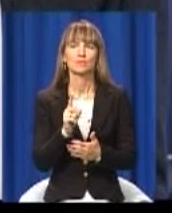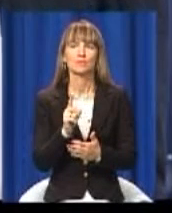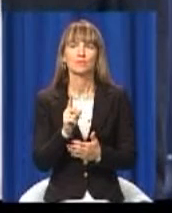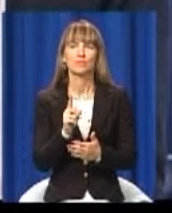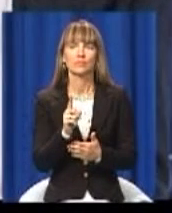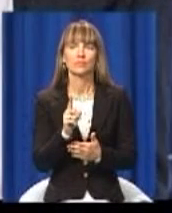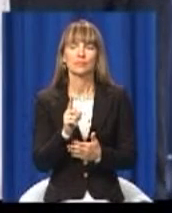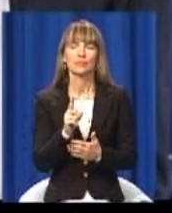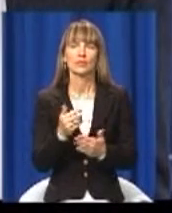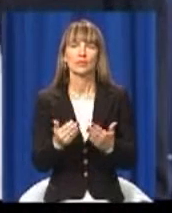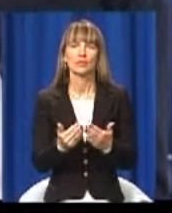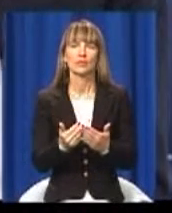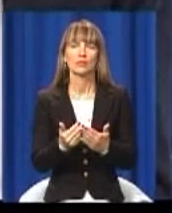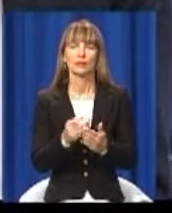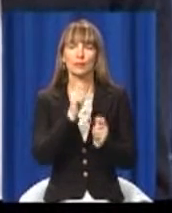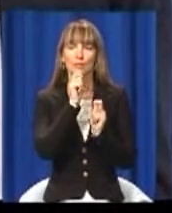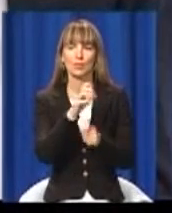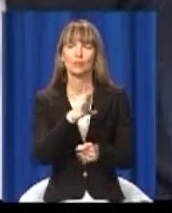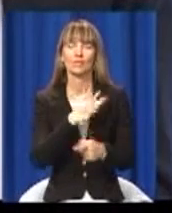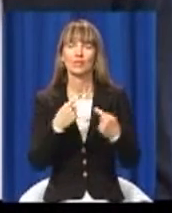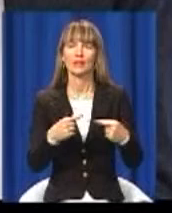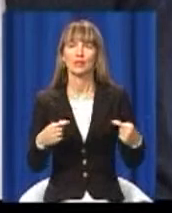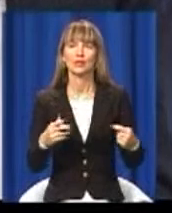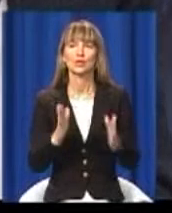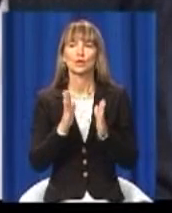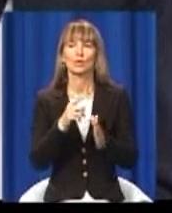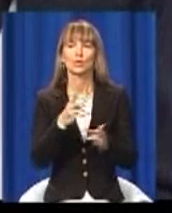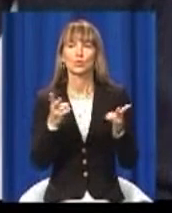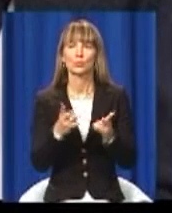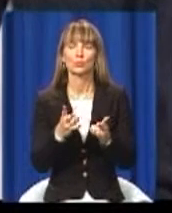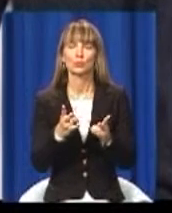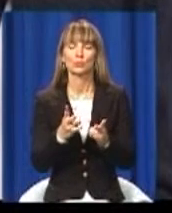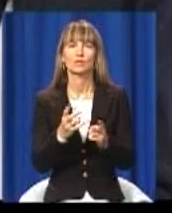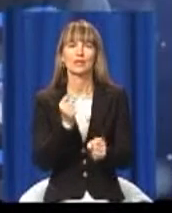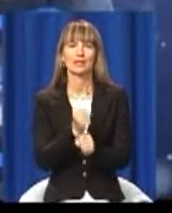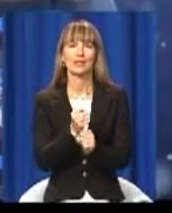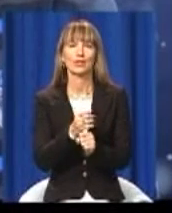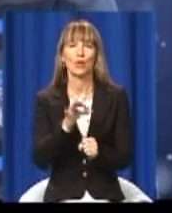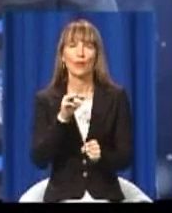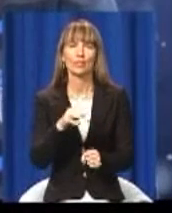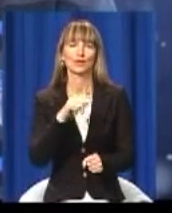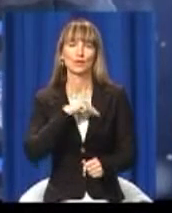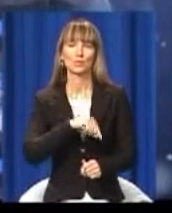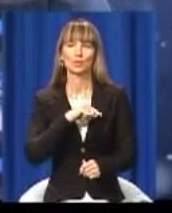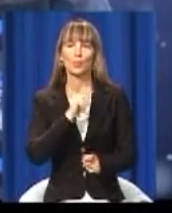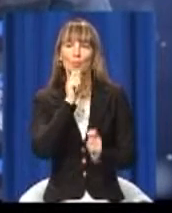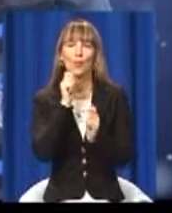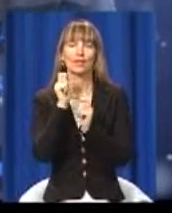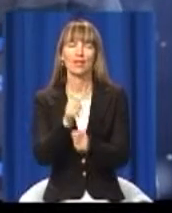Подарунки бувають різні, тільки їх треба робити від душі. Подарунки